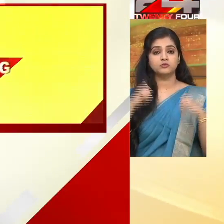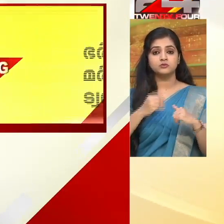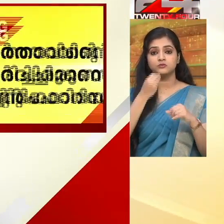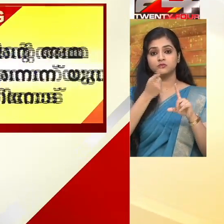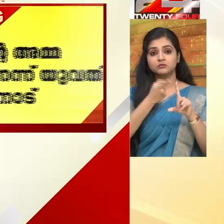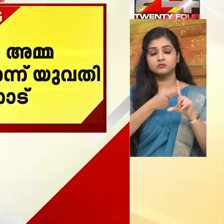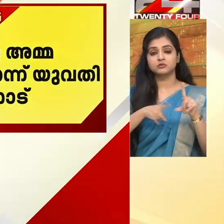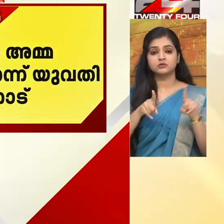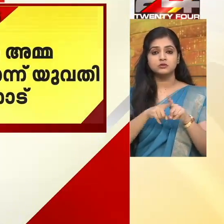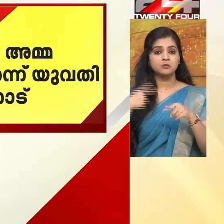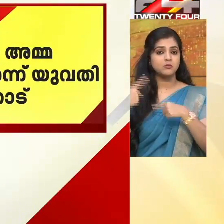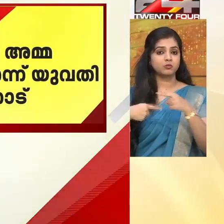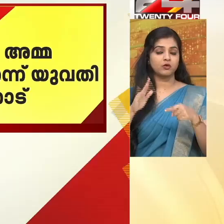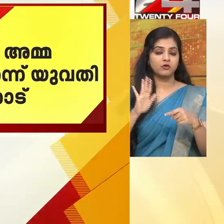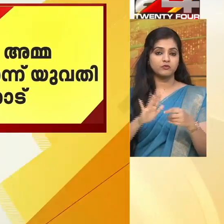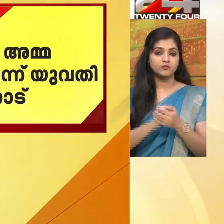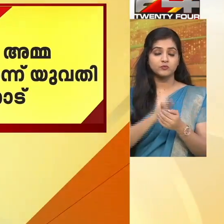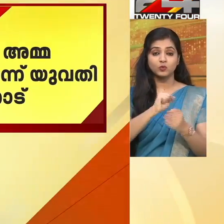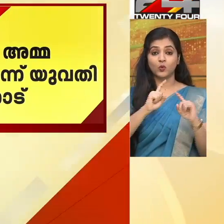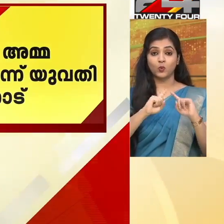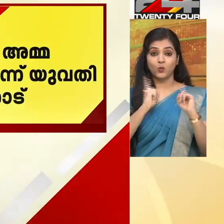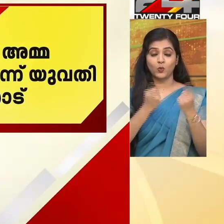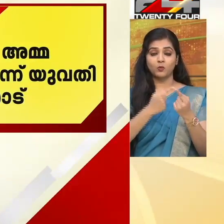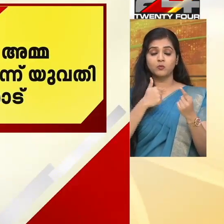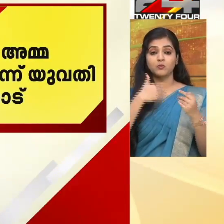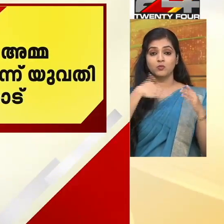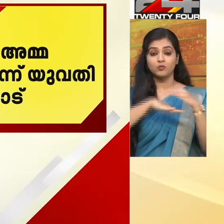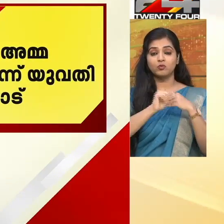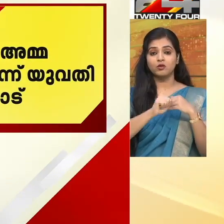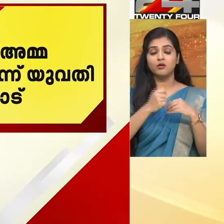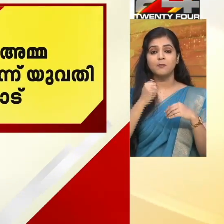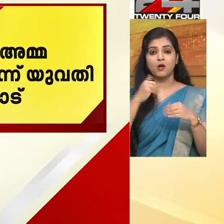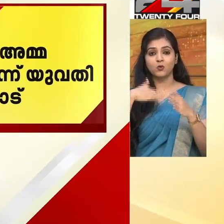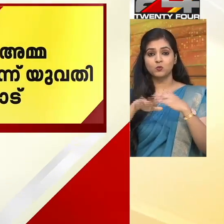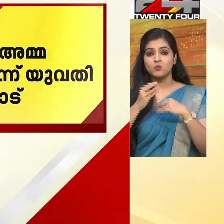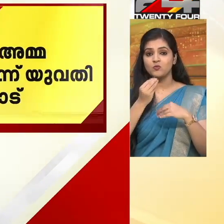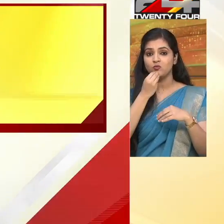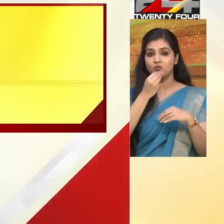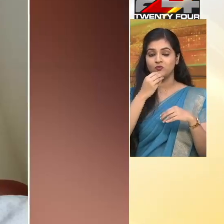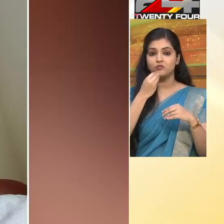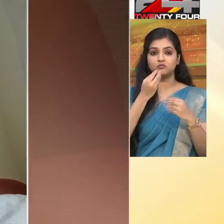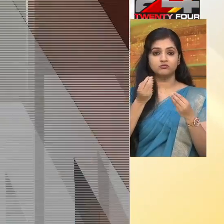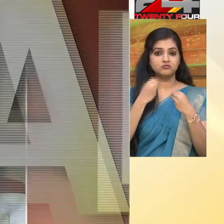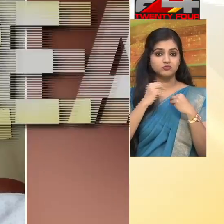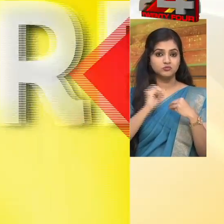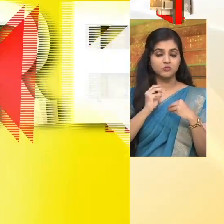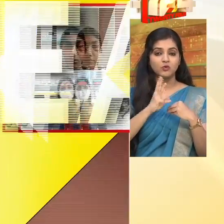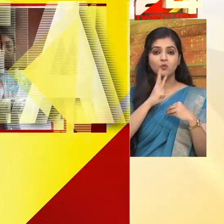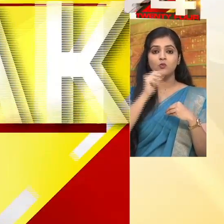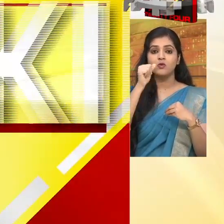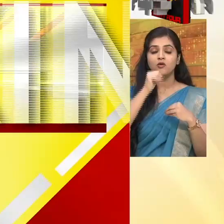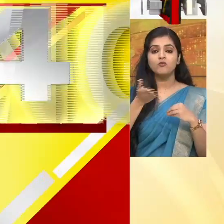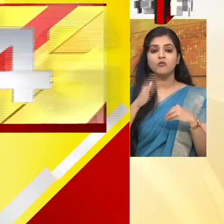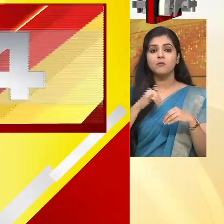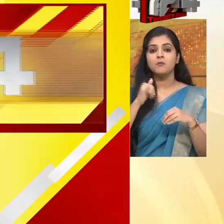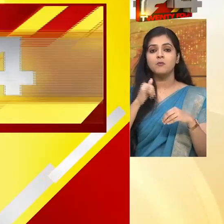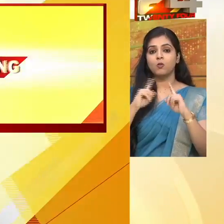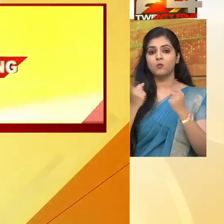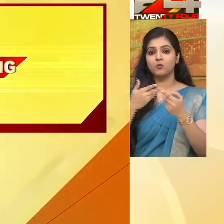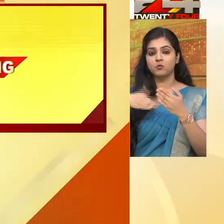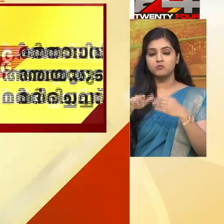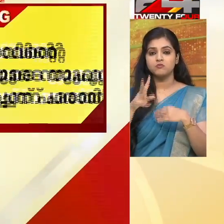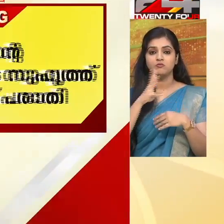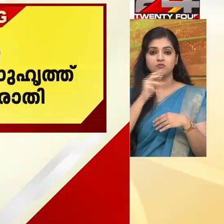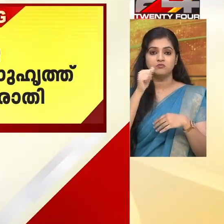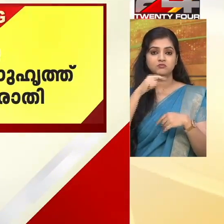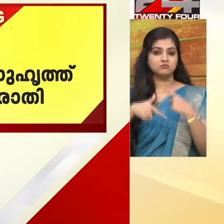അവർ പറയുന്നുണ്ട്. ഈ സമയങ്ങളിലൊക്കെ തന്നെ അവരുടെ മുറിയിലെ ടോയ്ലറ്റിൽ നിന്നുള്ള വെള്ളം കുടിച്ചാണ് താൻ ആ അത്രയും സമയം താൻ ചെലവഴിച്ചിരുന്നതെന്നാണ് അവർ